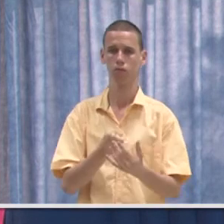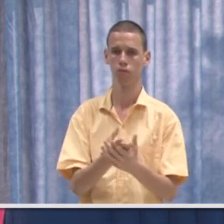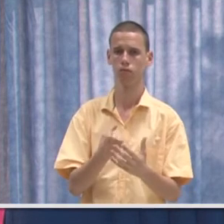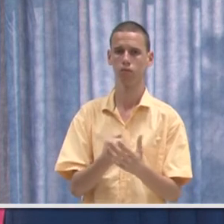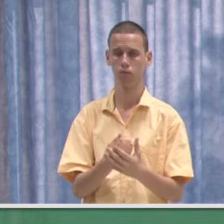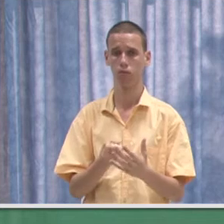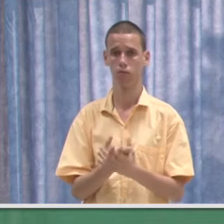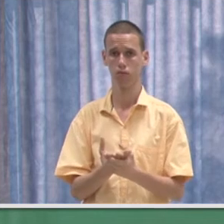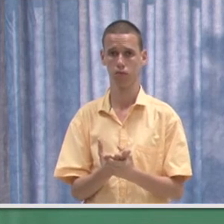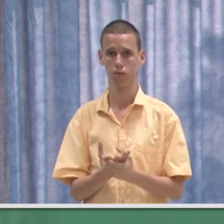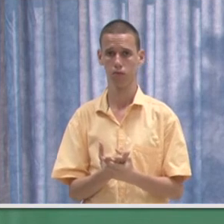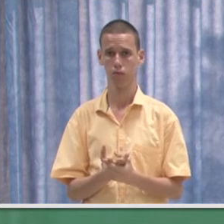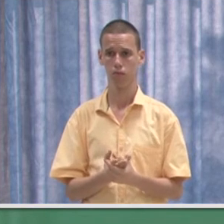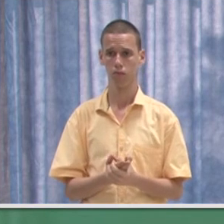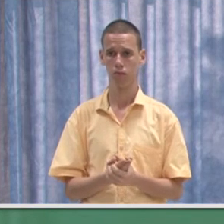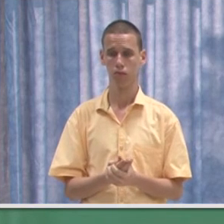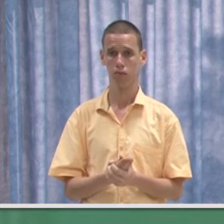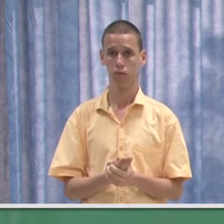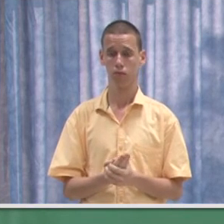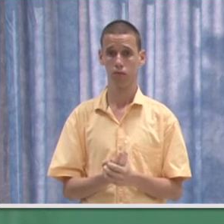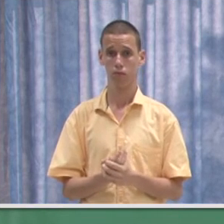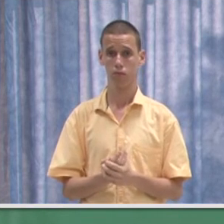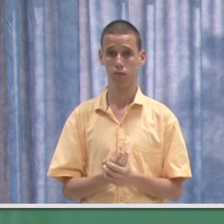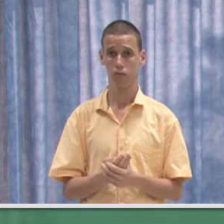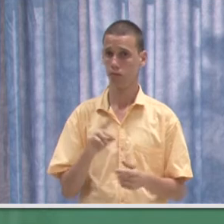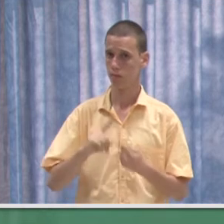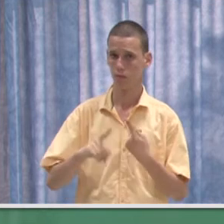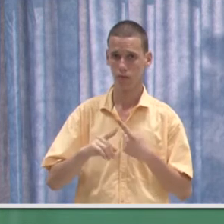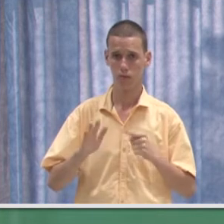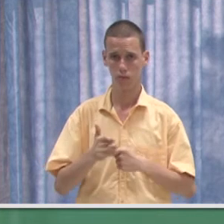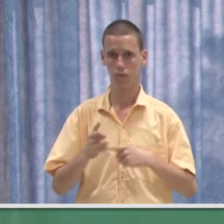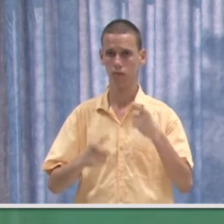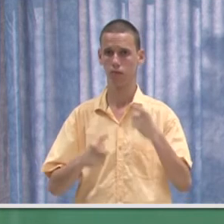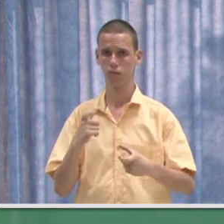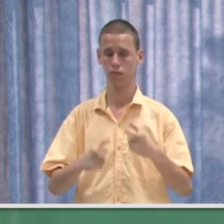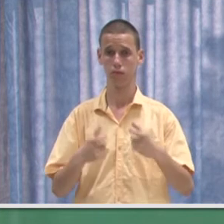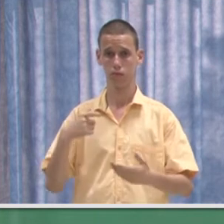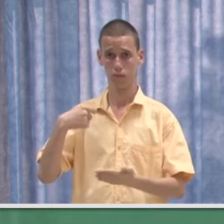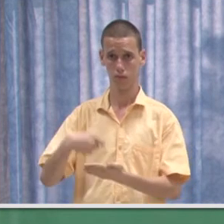son caisse devant. Nous parlons de qui perd son derrière. Yeah, d'accord avec vous.